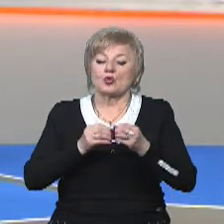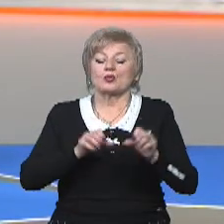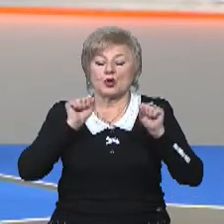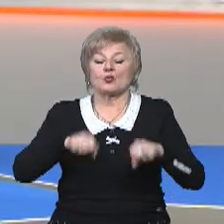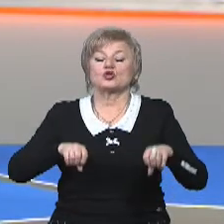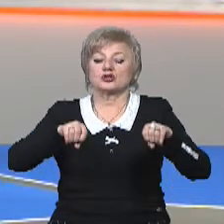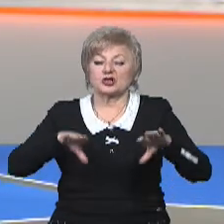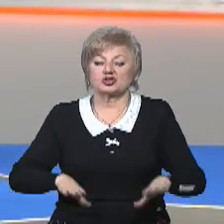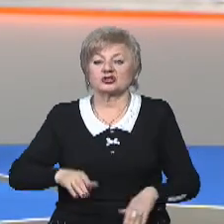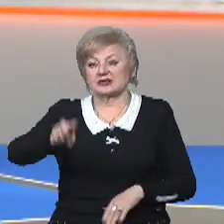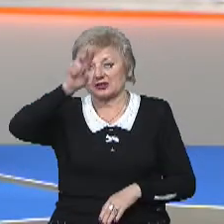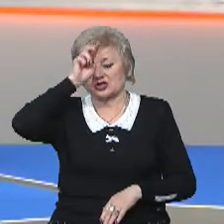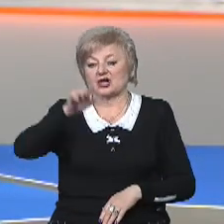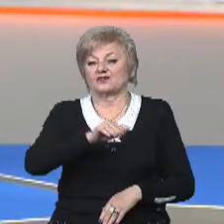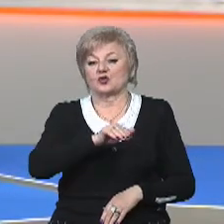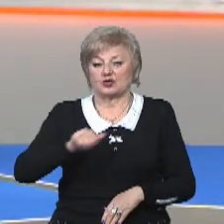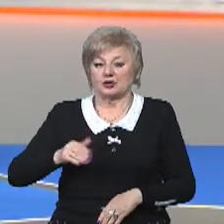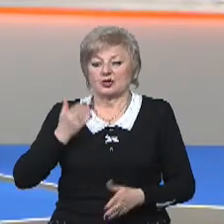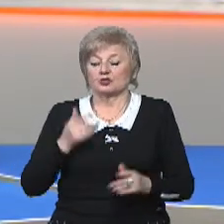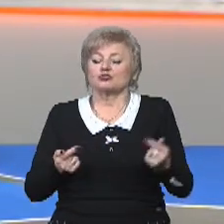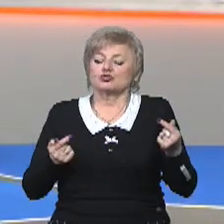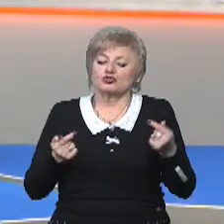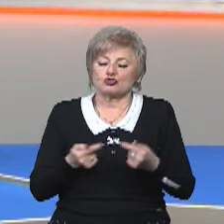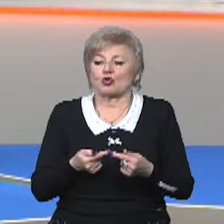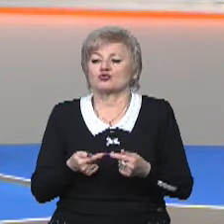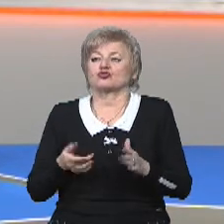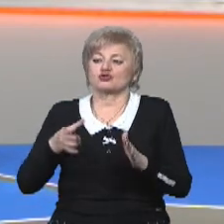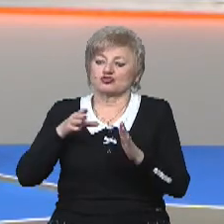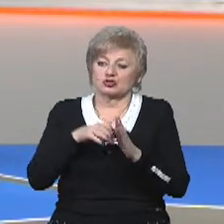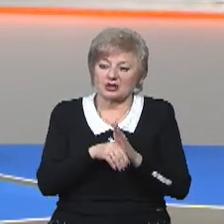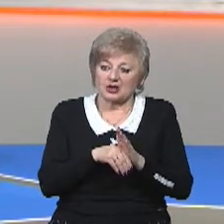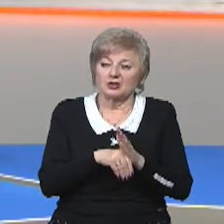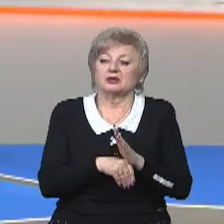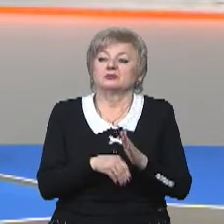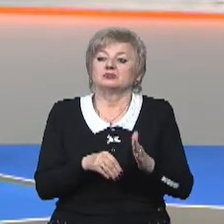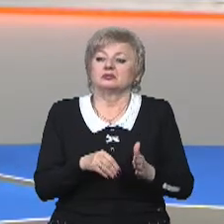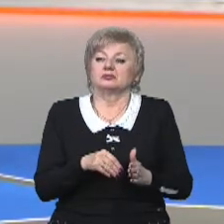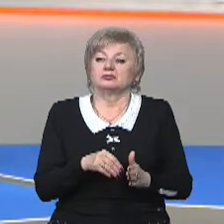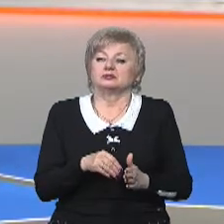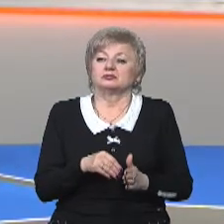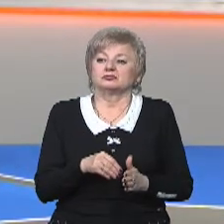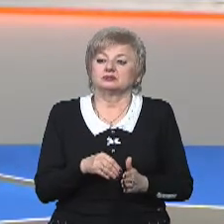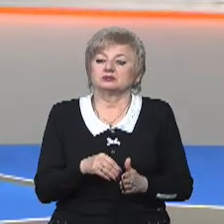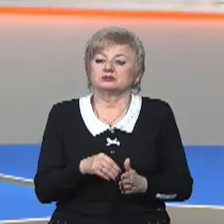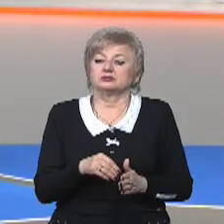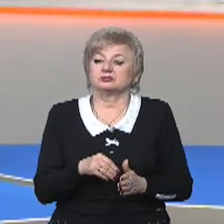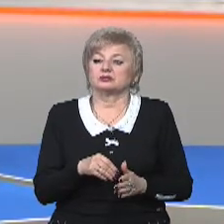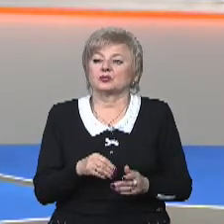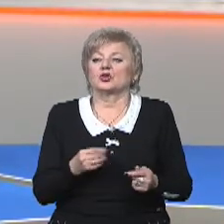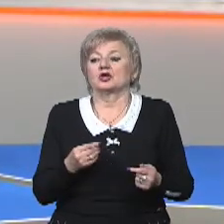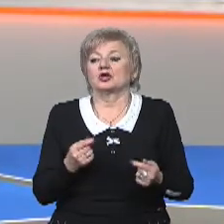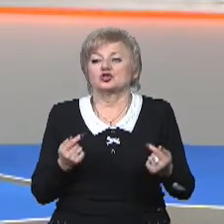державному рівні. Коли буде чітко внесені, будуть внесені чіткі ті чи